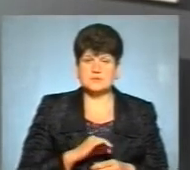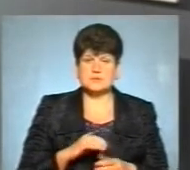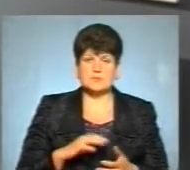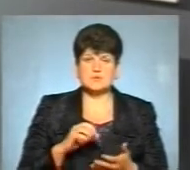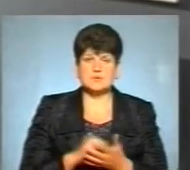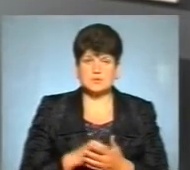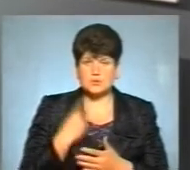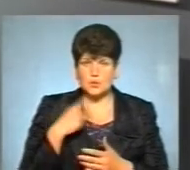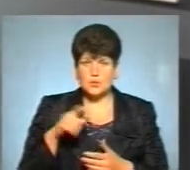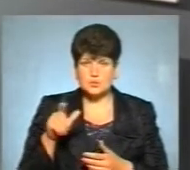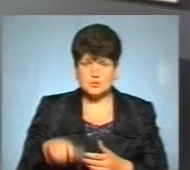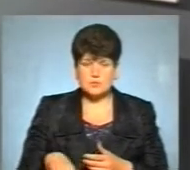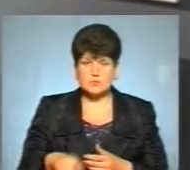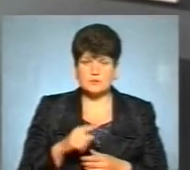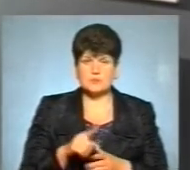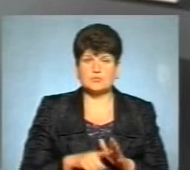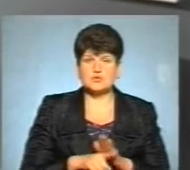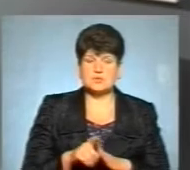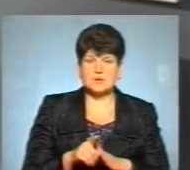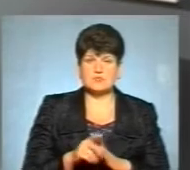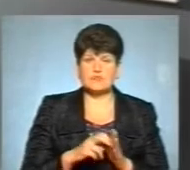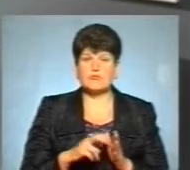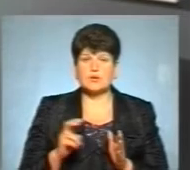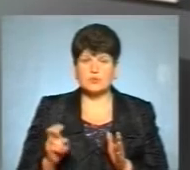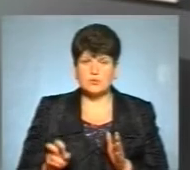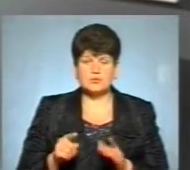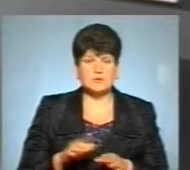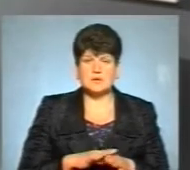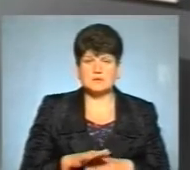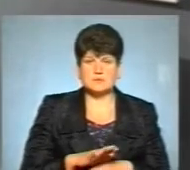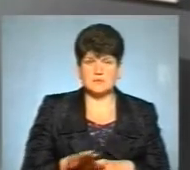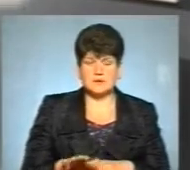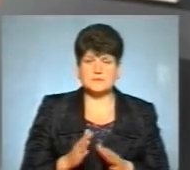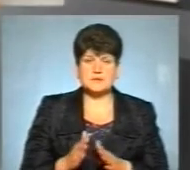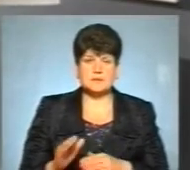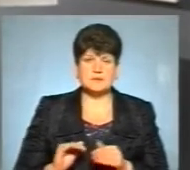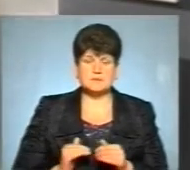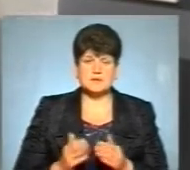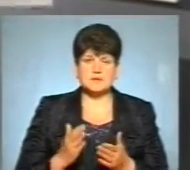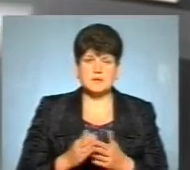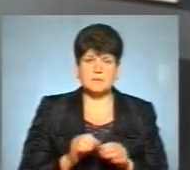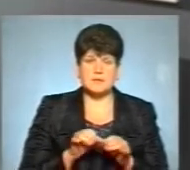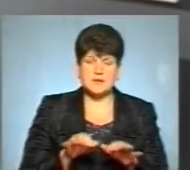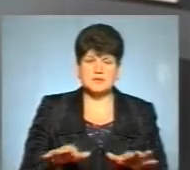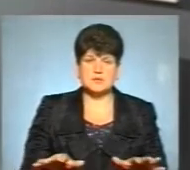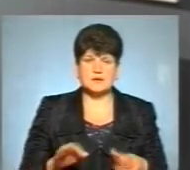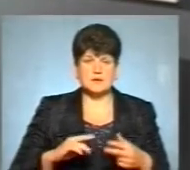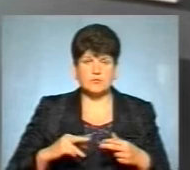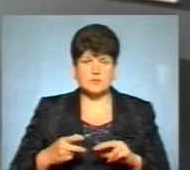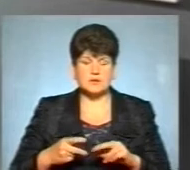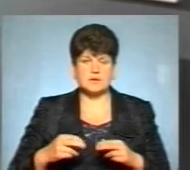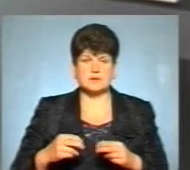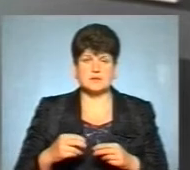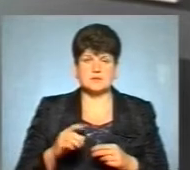особи, вони починають виходити через те, що вони не справляються. Системний бізнес, який є мережевим, навпаки, заміщає